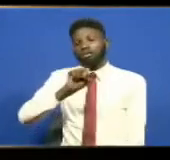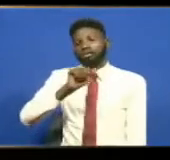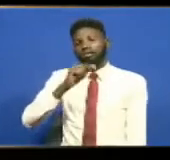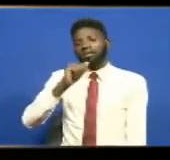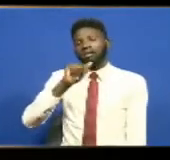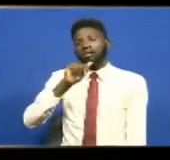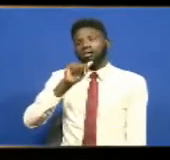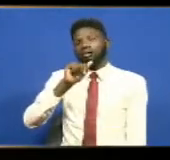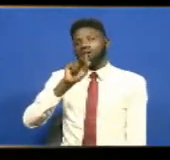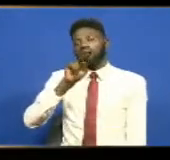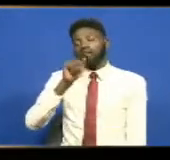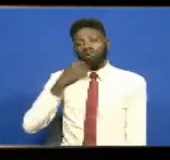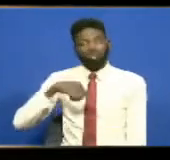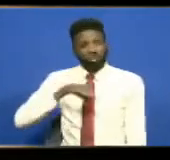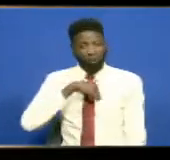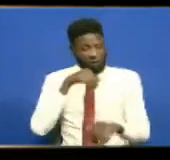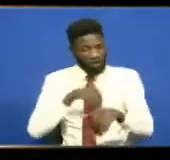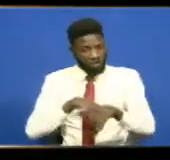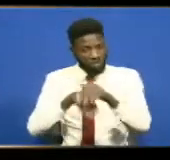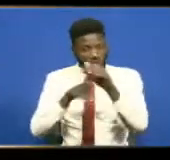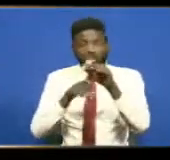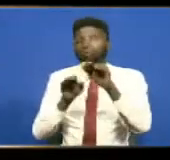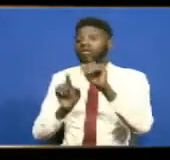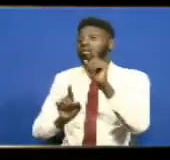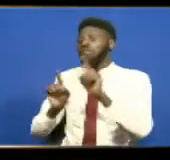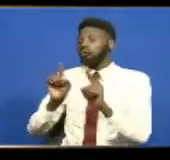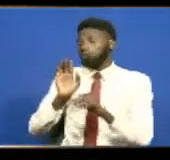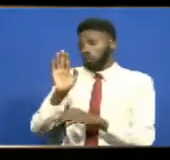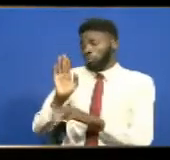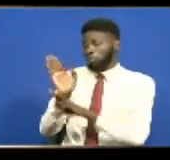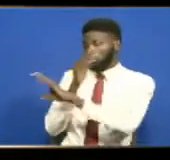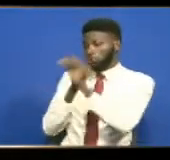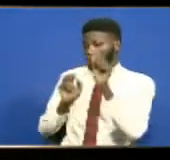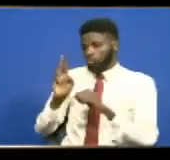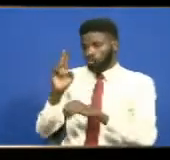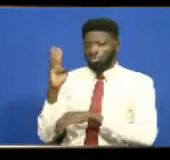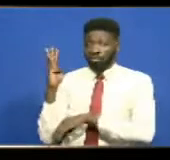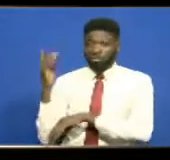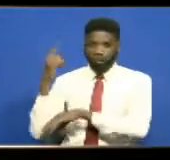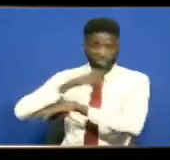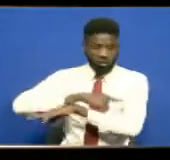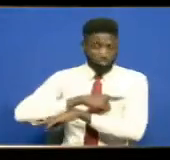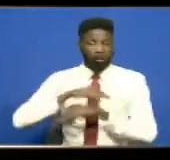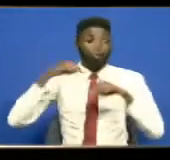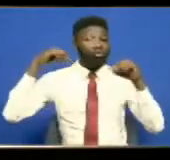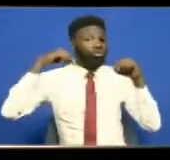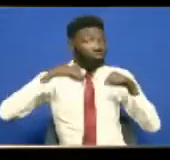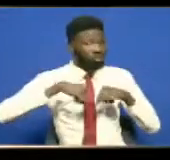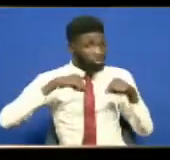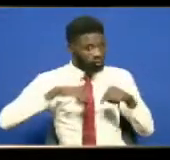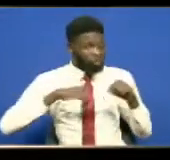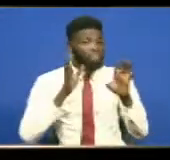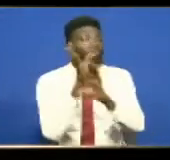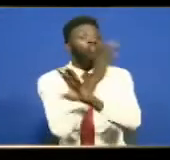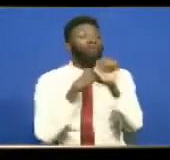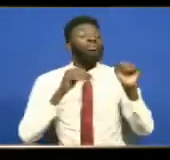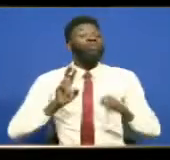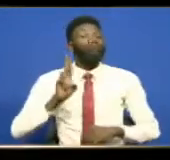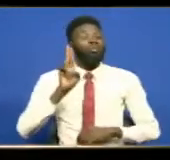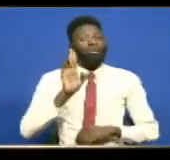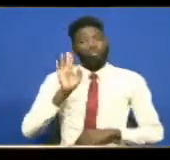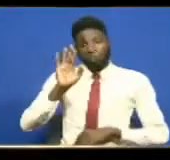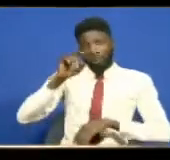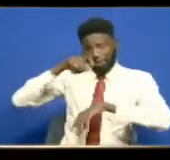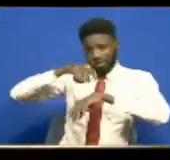Rais Uhuru Kenyatta katika eneo hili. Utakumbuka kwamba ni ziara ya siku nne na kwa hivi sasa hii leo Rais Uhuru Kenyatta anafanya saa zake za